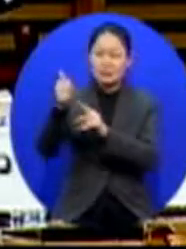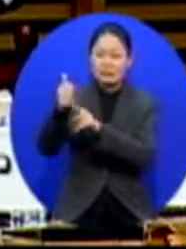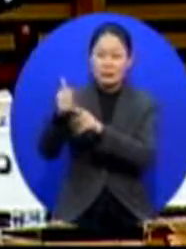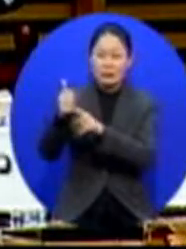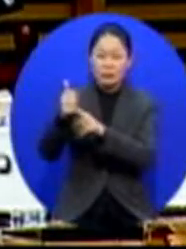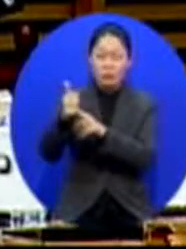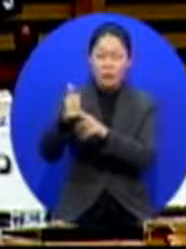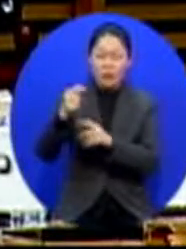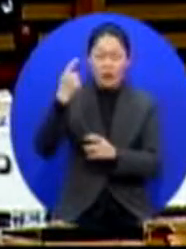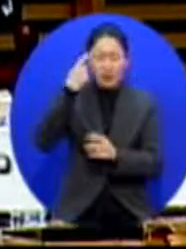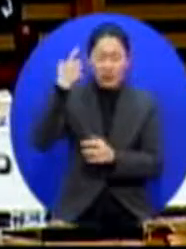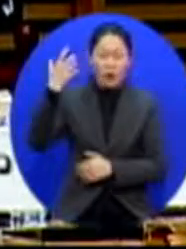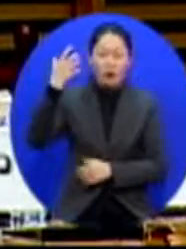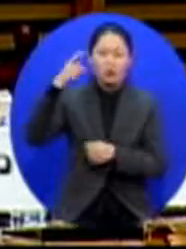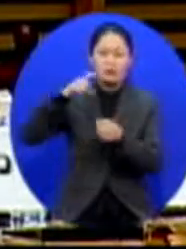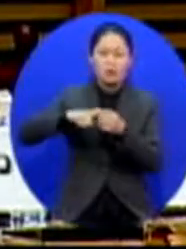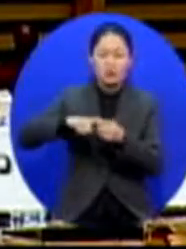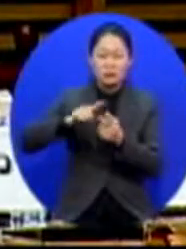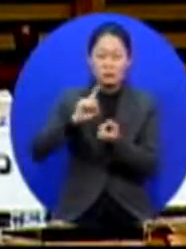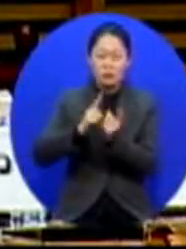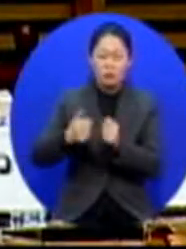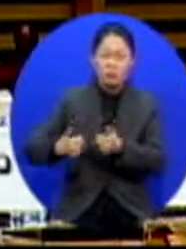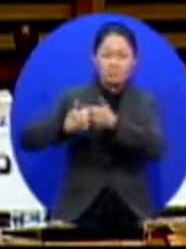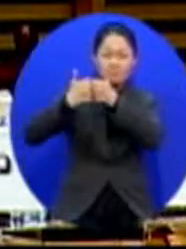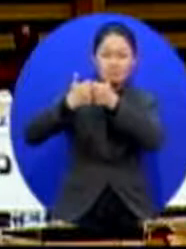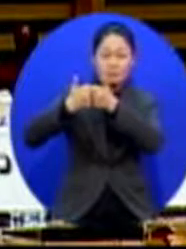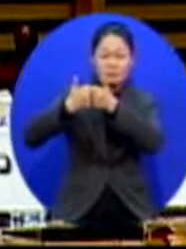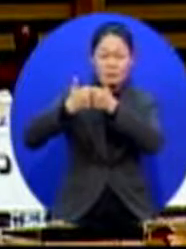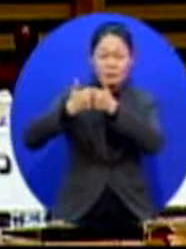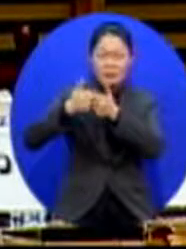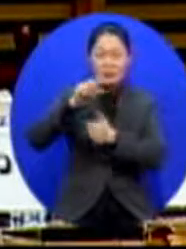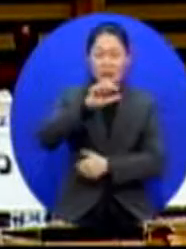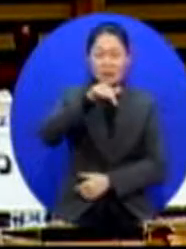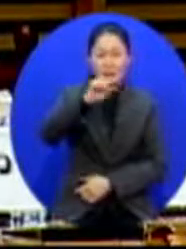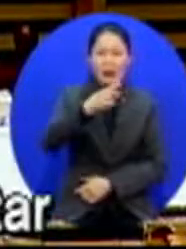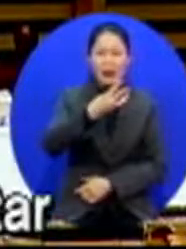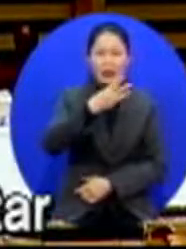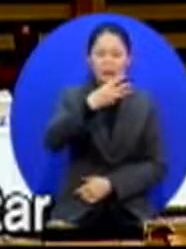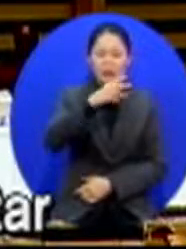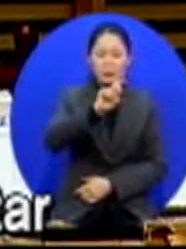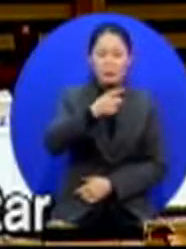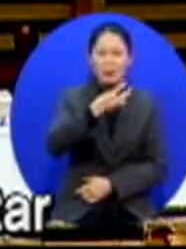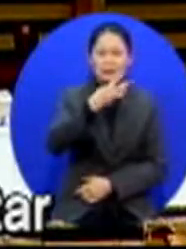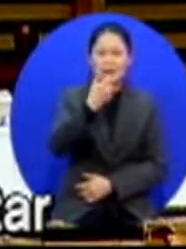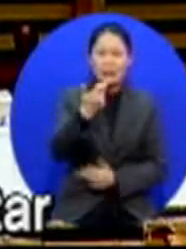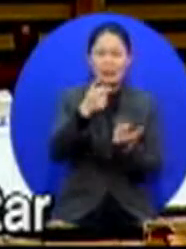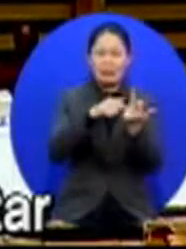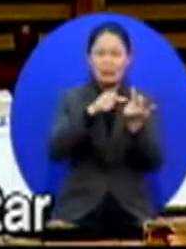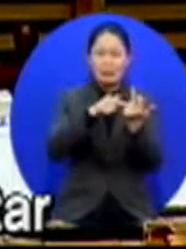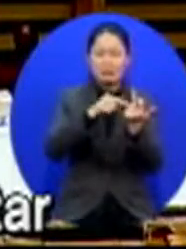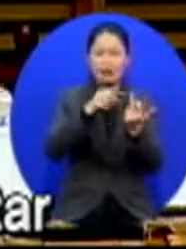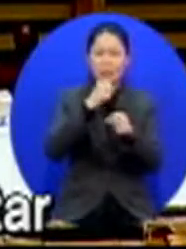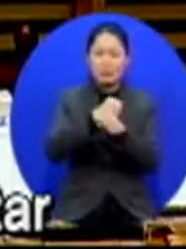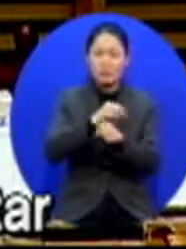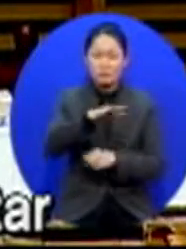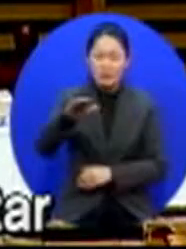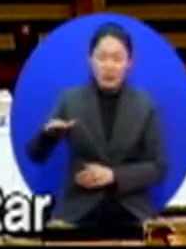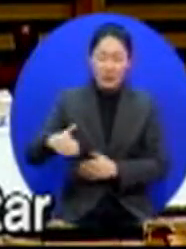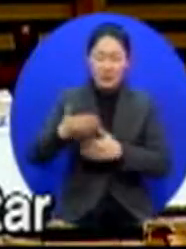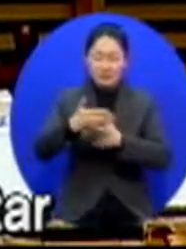영적 대결을 갈매 잔에서 하잖아요 우리가 재단의 제물을 올려